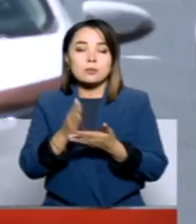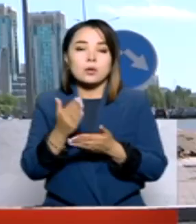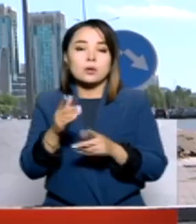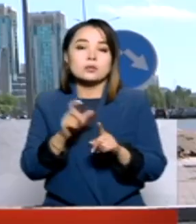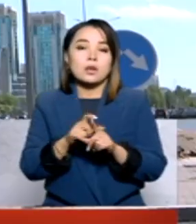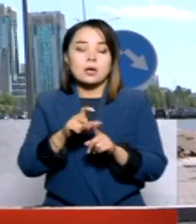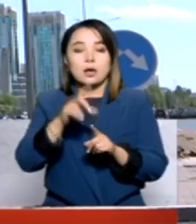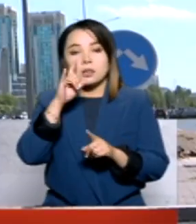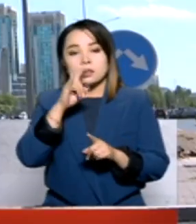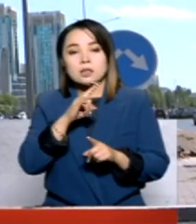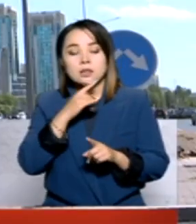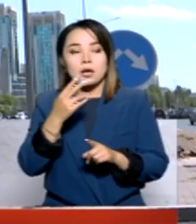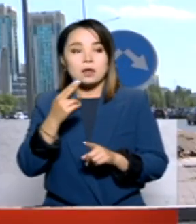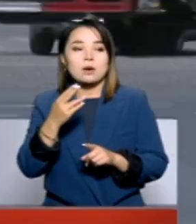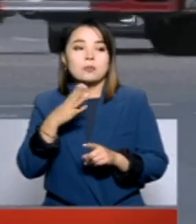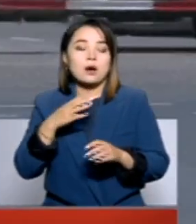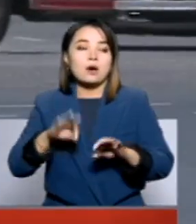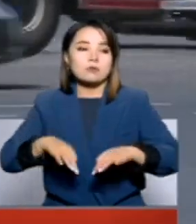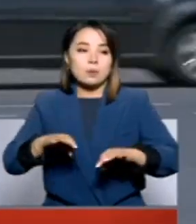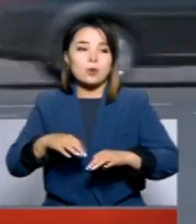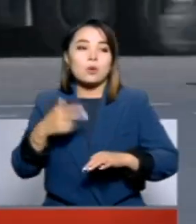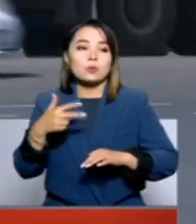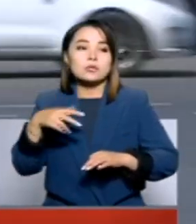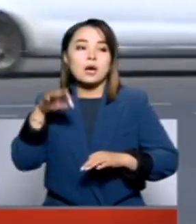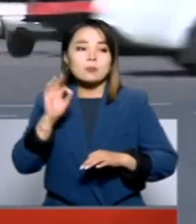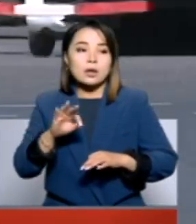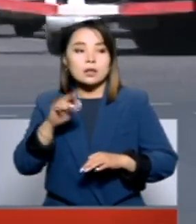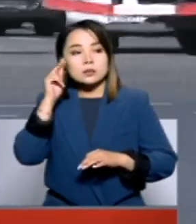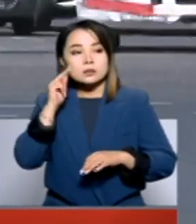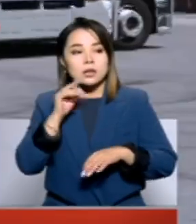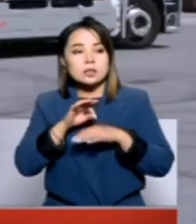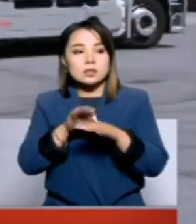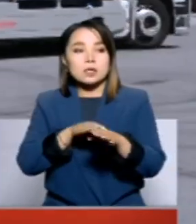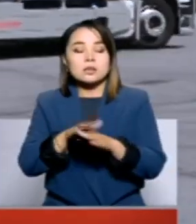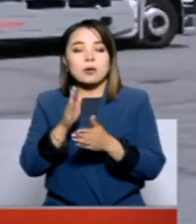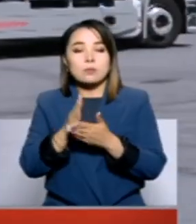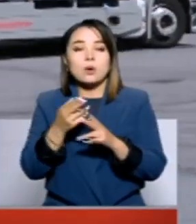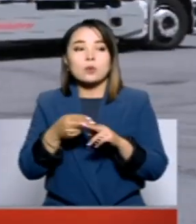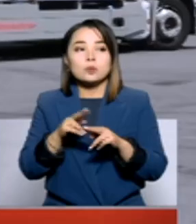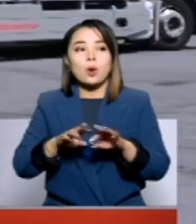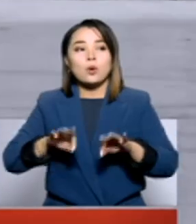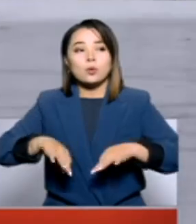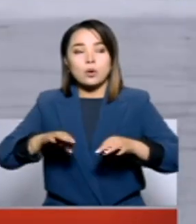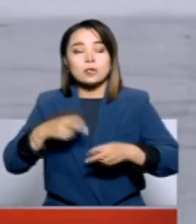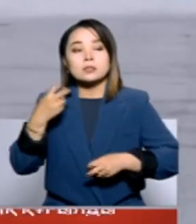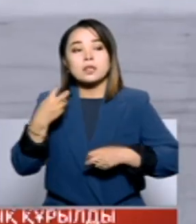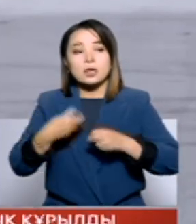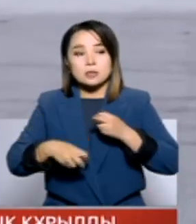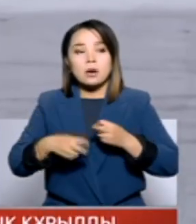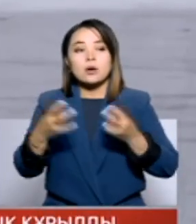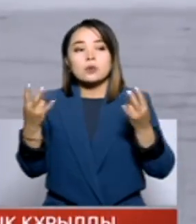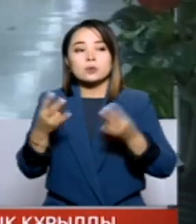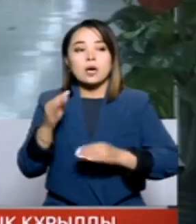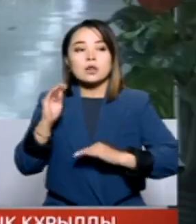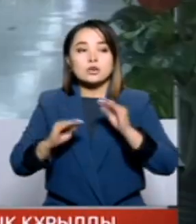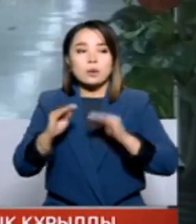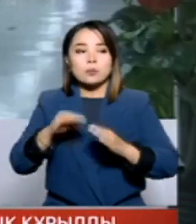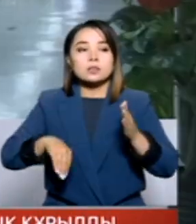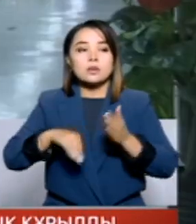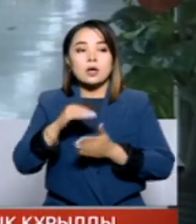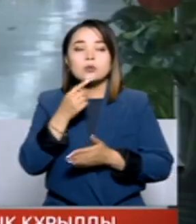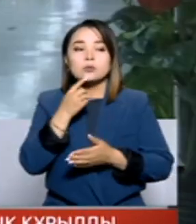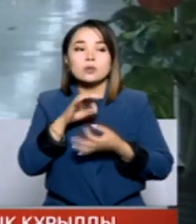сөзінше қазір Қазақстандағы автомобильдердің 30%-ы Қытайдан жеткізілген. Алайда бұл көліктер бұзылса, оған қажетті жабдықты табу